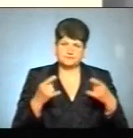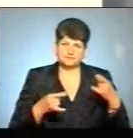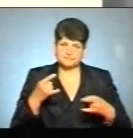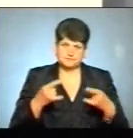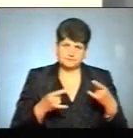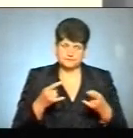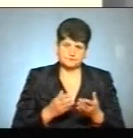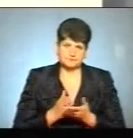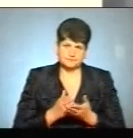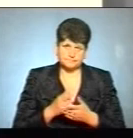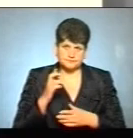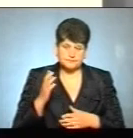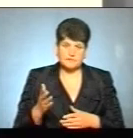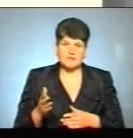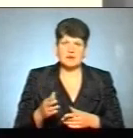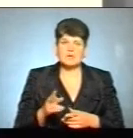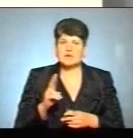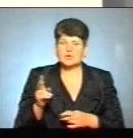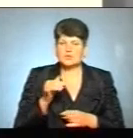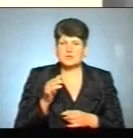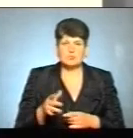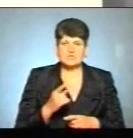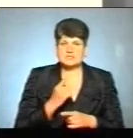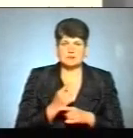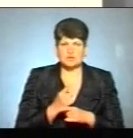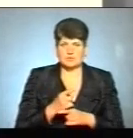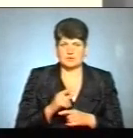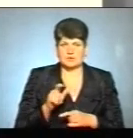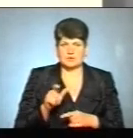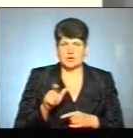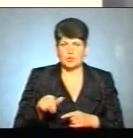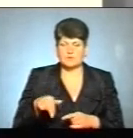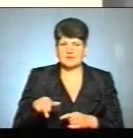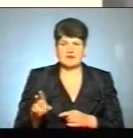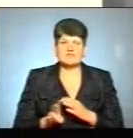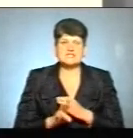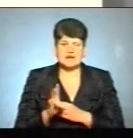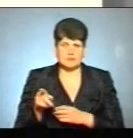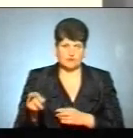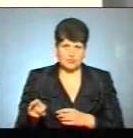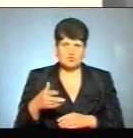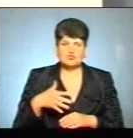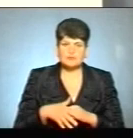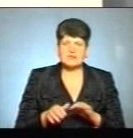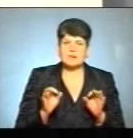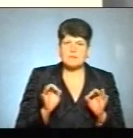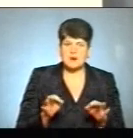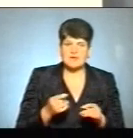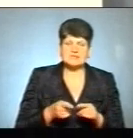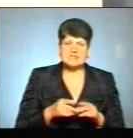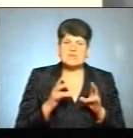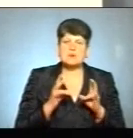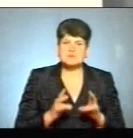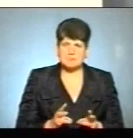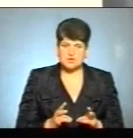вдома. Зазвичай ніхто не може людям заборонити йти до церкви, але зрозумійте правильно, це